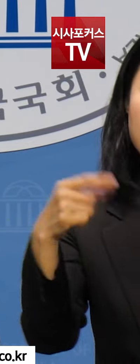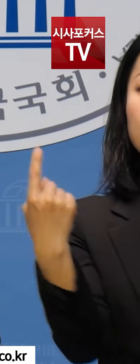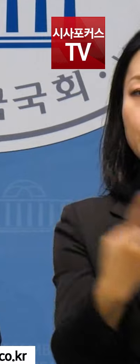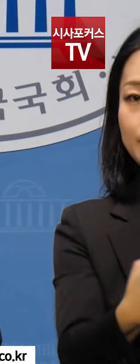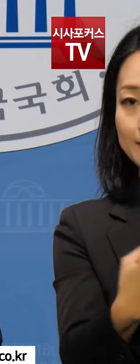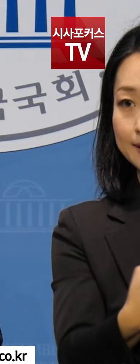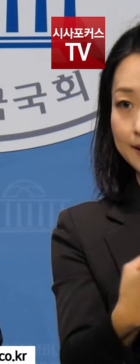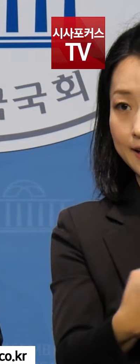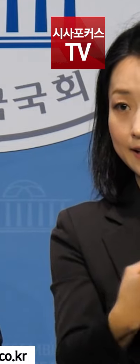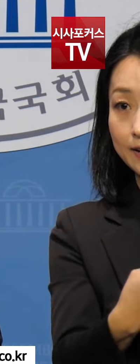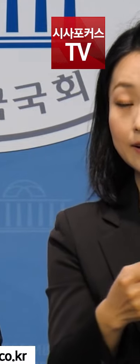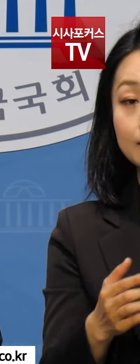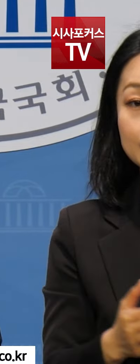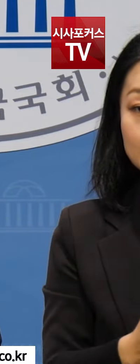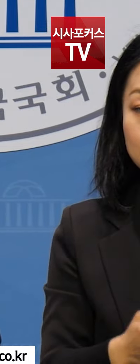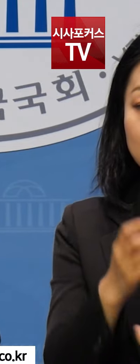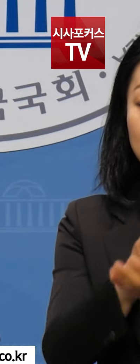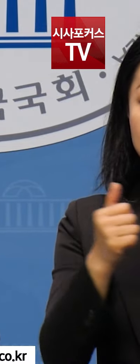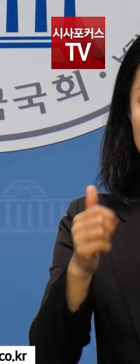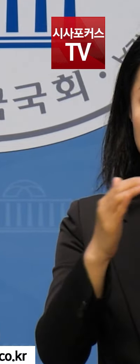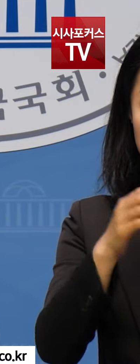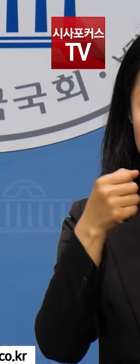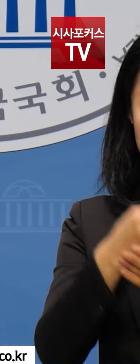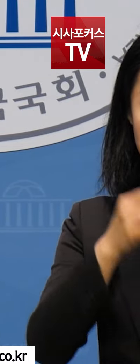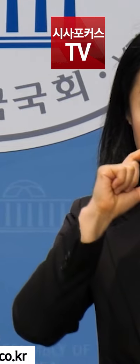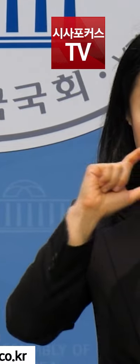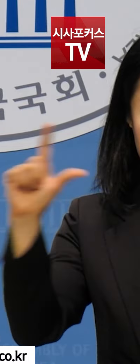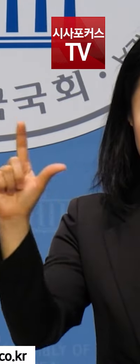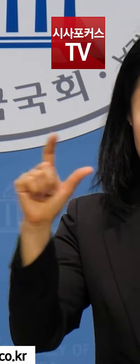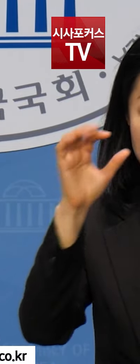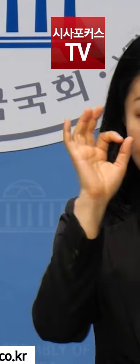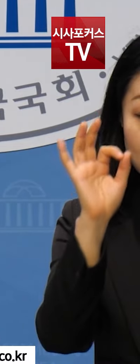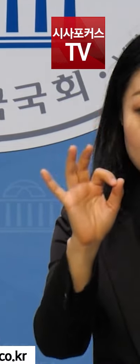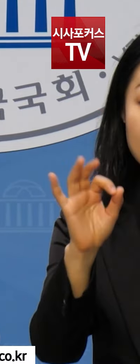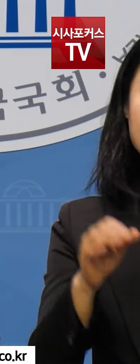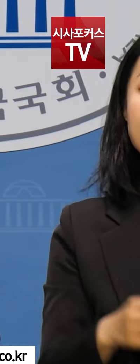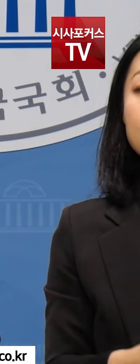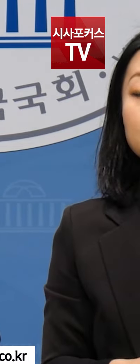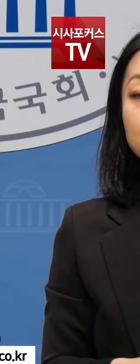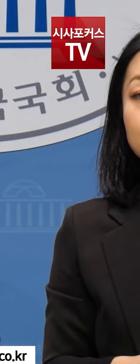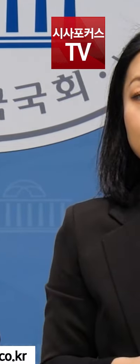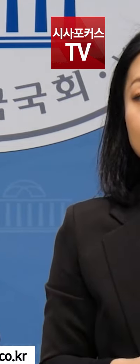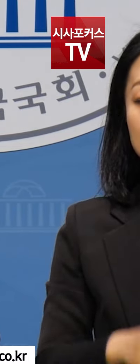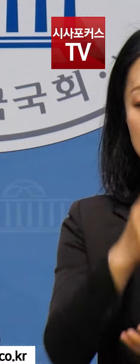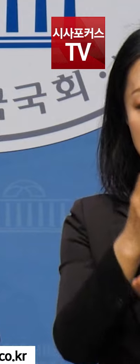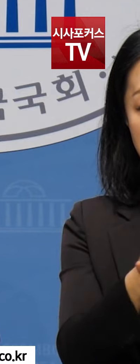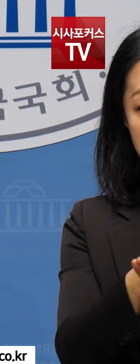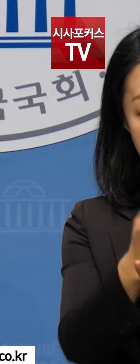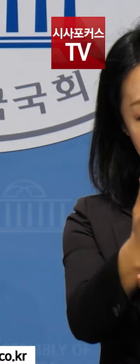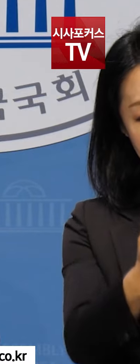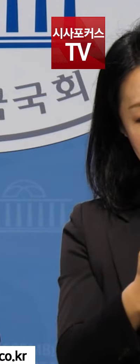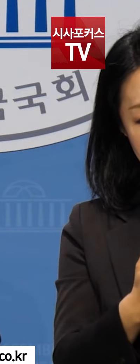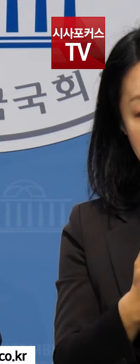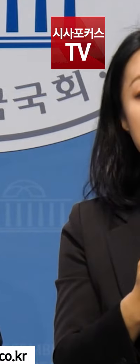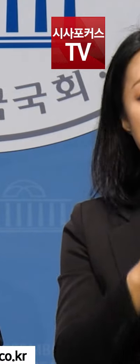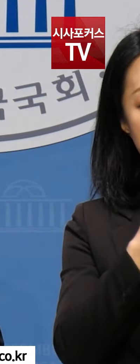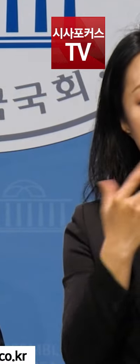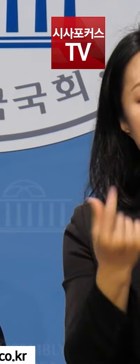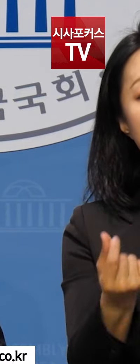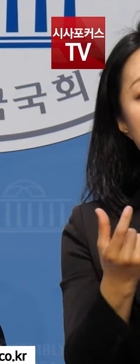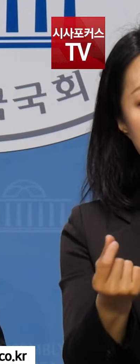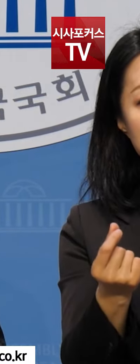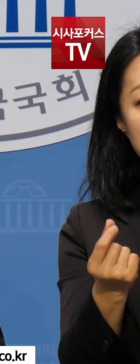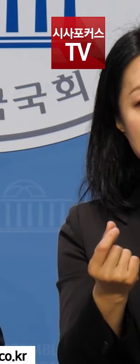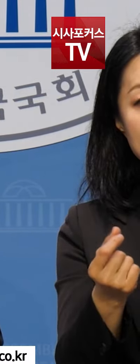있습니다. 이번 헌법재판소 결정은 최종심 차원에서 법리 판단이 있었다는 점에서